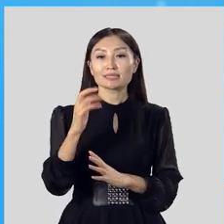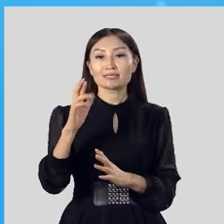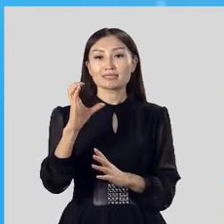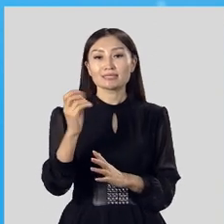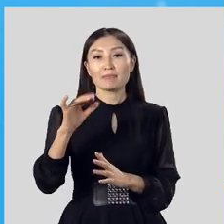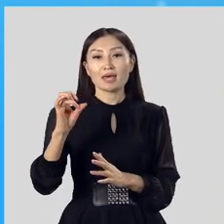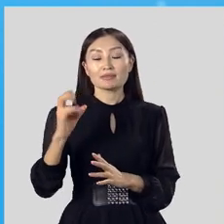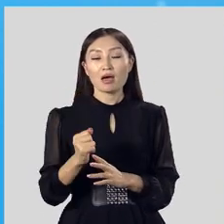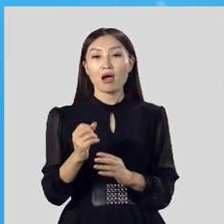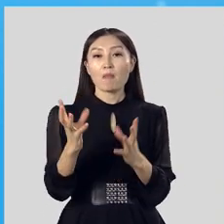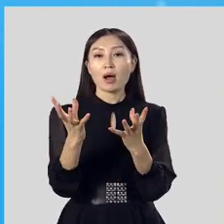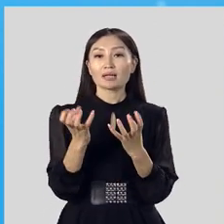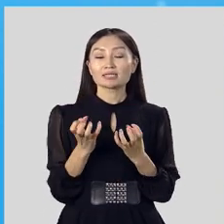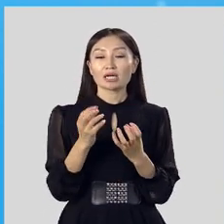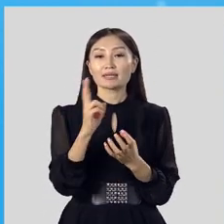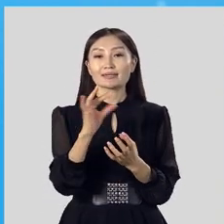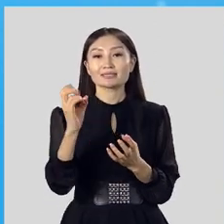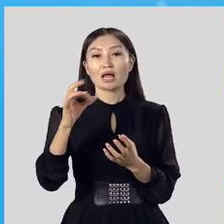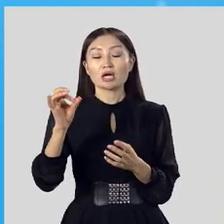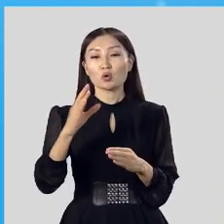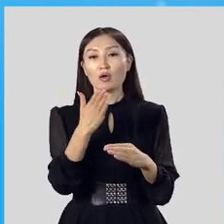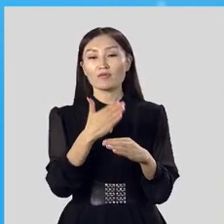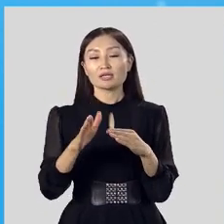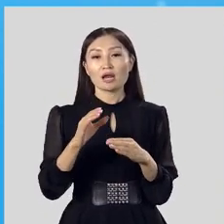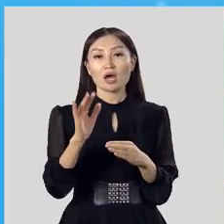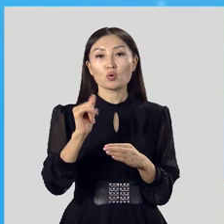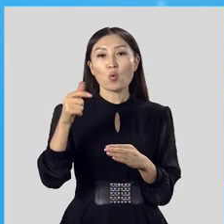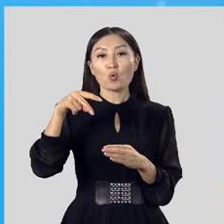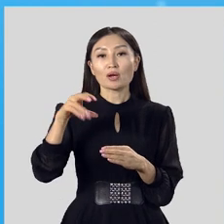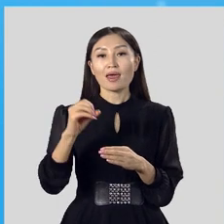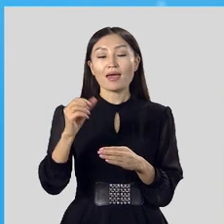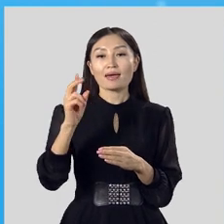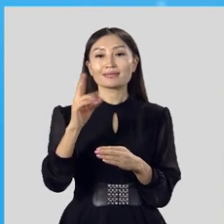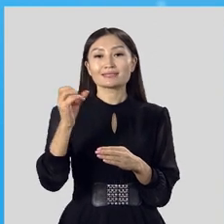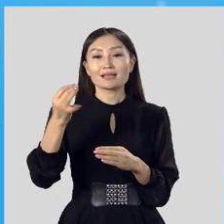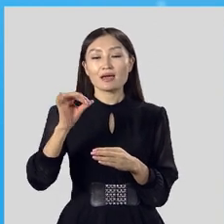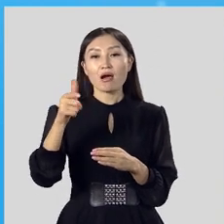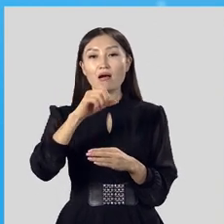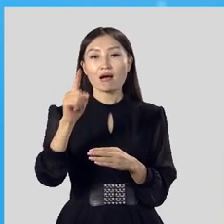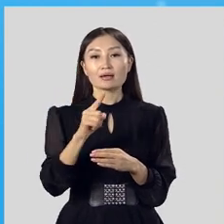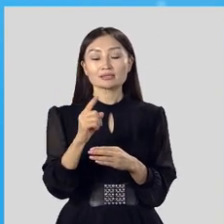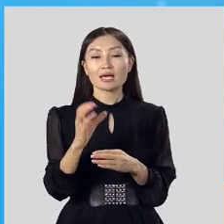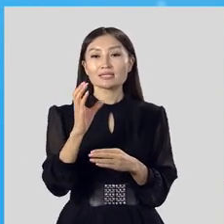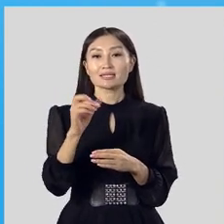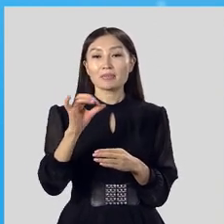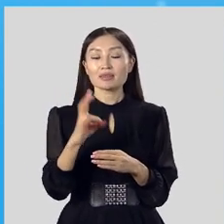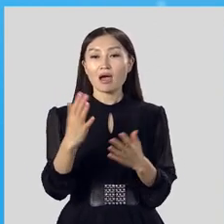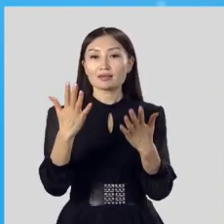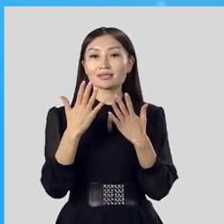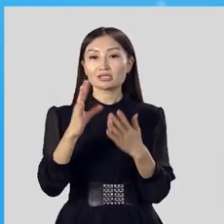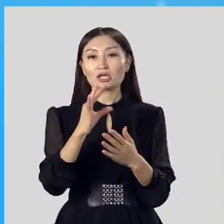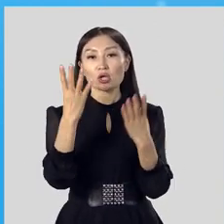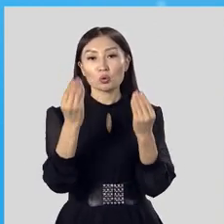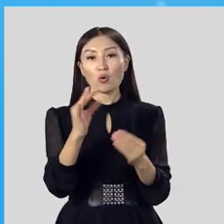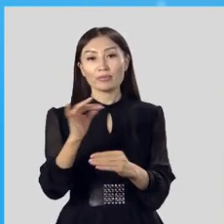семена поглощают кислород и выделяют углекислый газ, то есть дышат. Семена дышат днем и